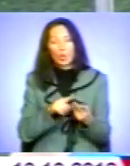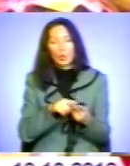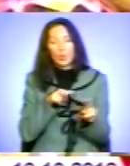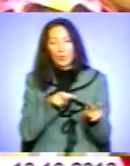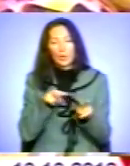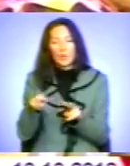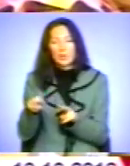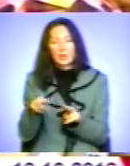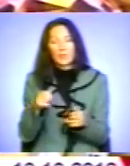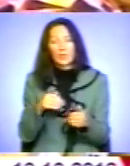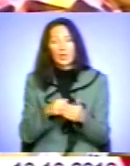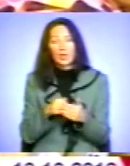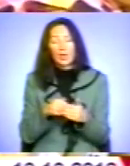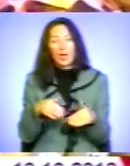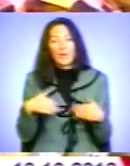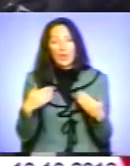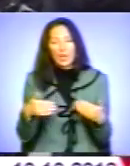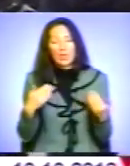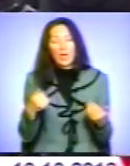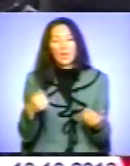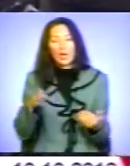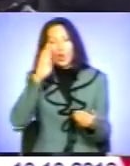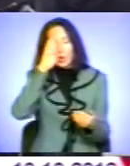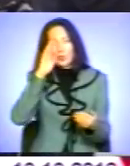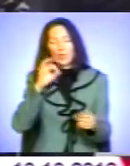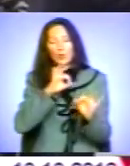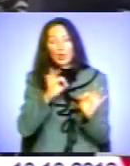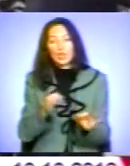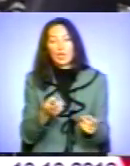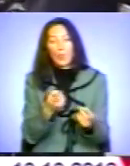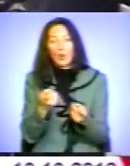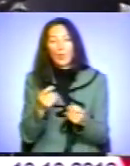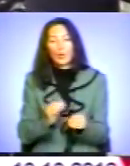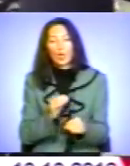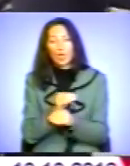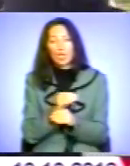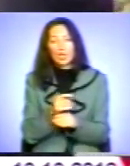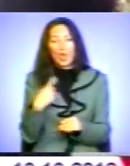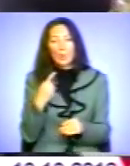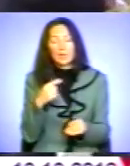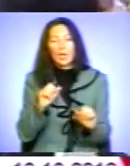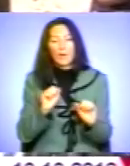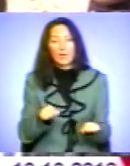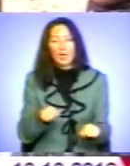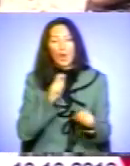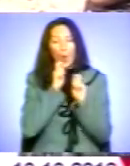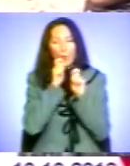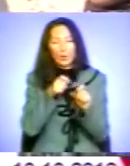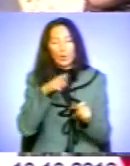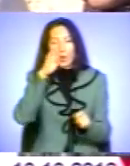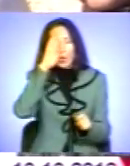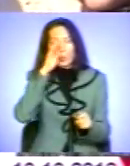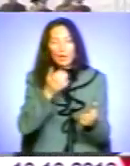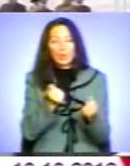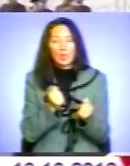подивляться. До вітань новобранців з осіннім призовом долучилася обласна влада. У подарунок юнаки отримали канцелярські